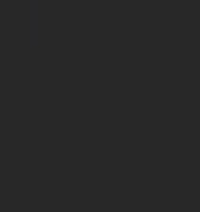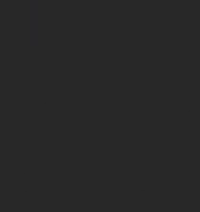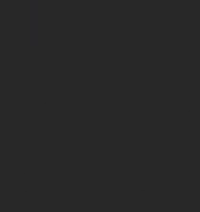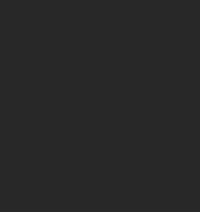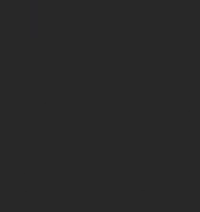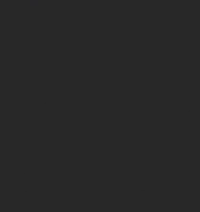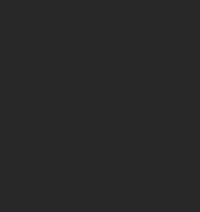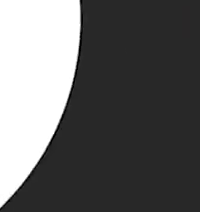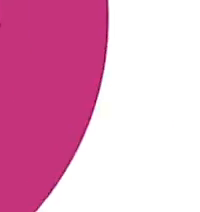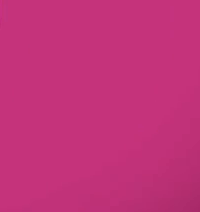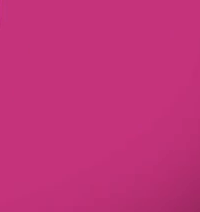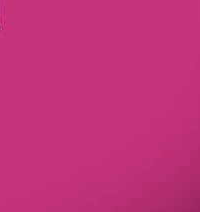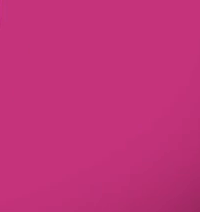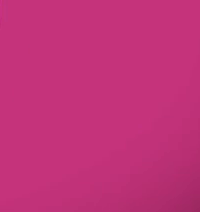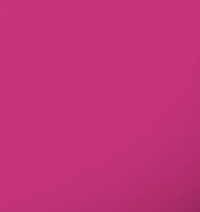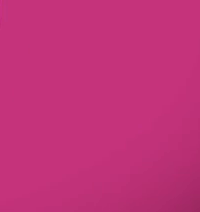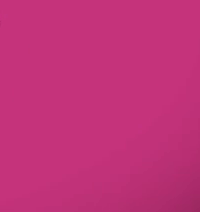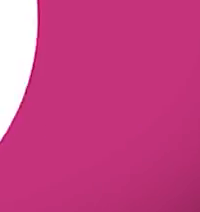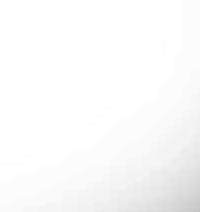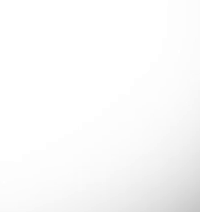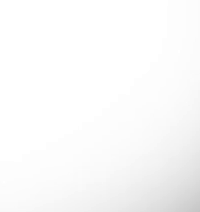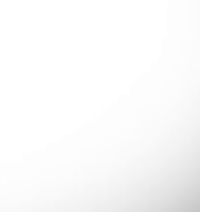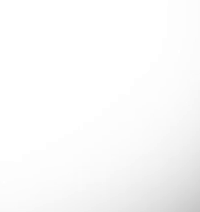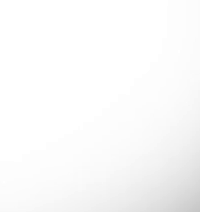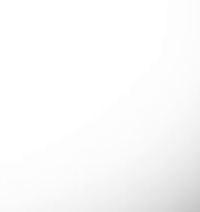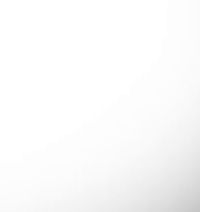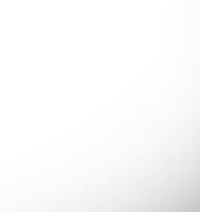Re, viss ēters ir te!